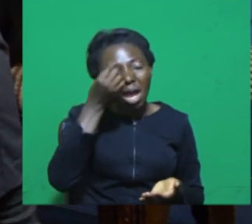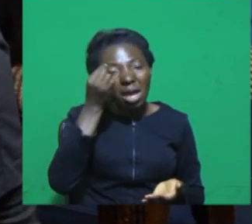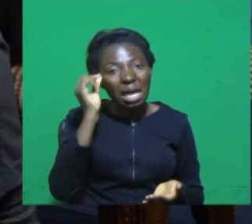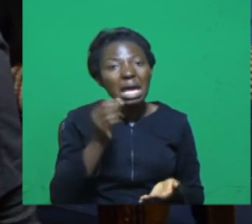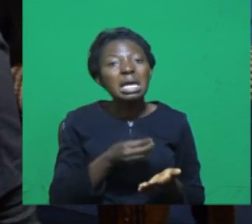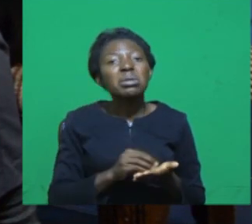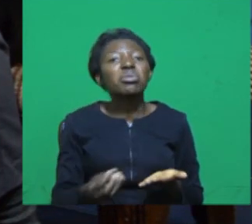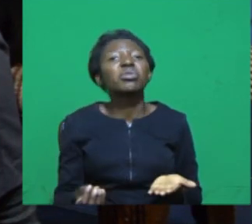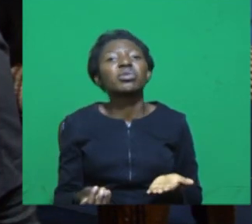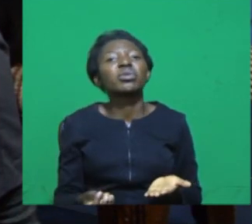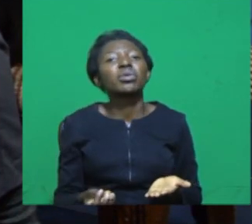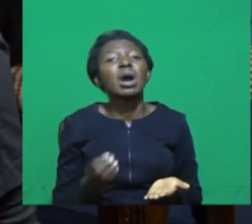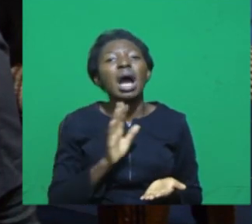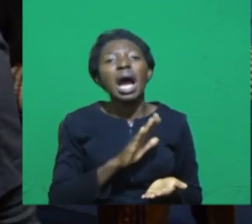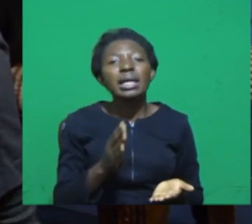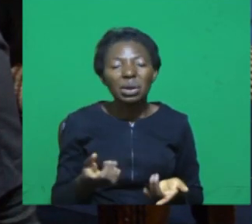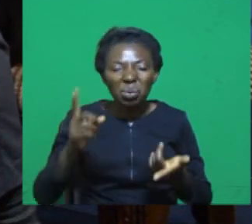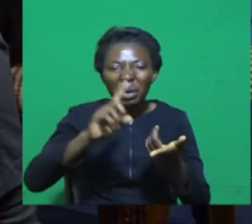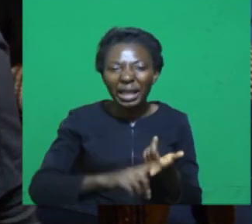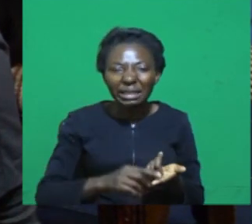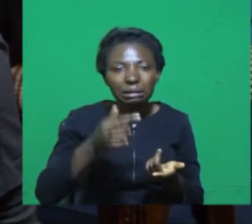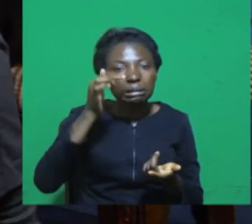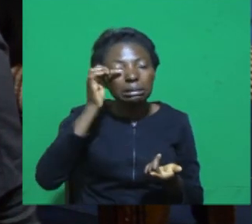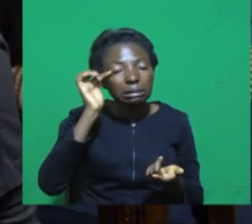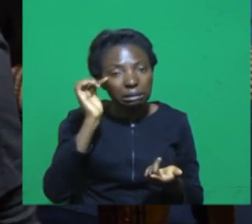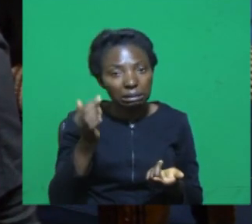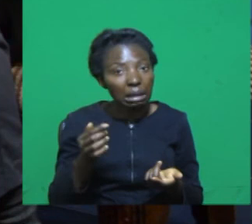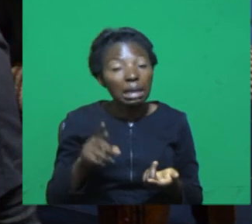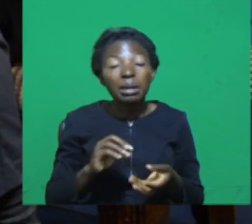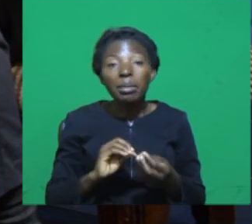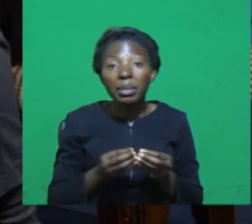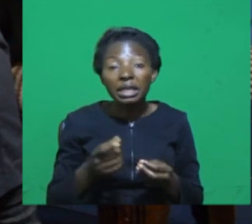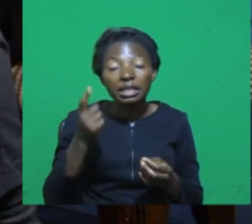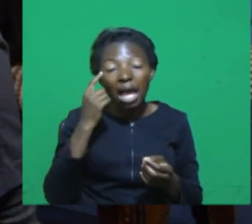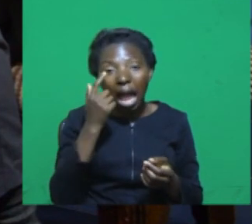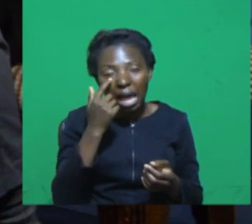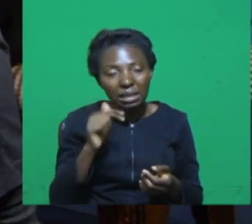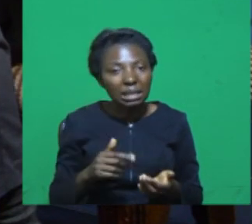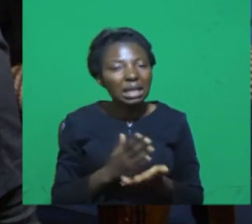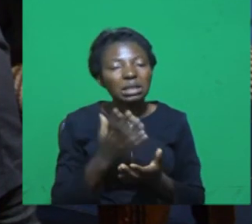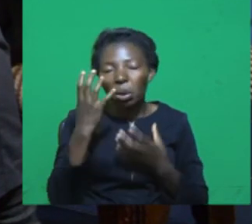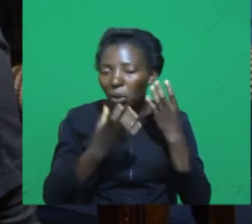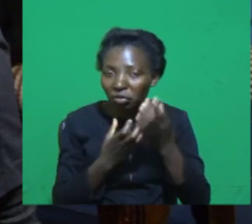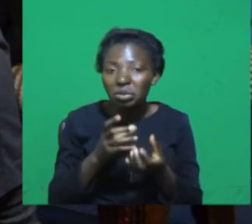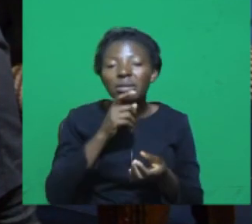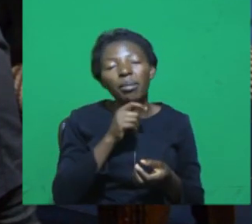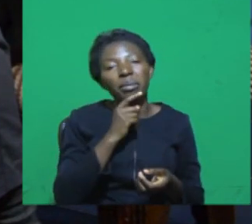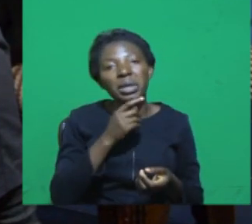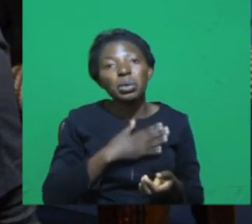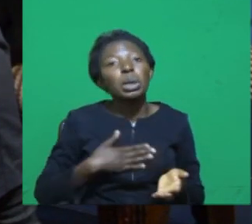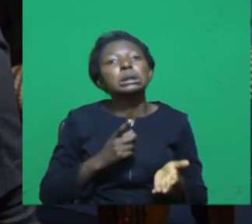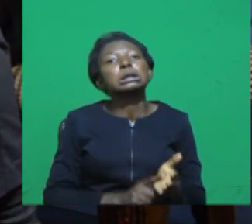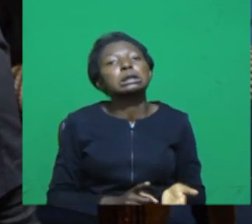acho panogona kutokaruka paiswa zvimwe zvinoita kuti pamaziso bedzi pakonfyuze vanhu vechirume saka tiri